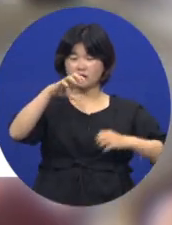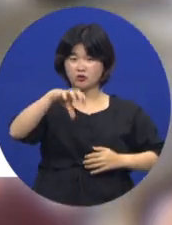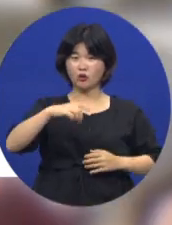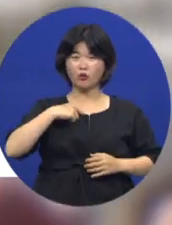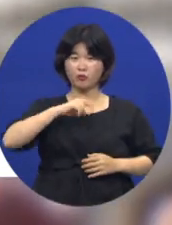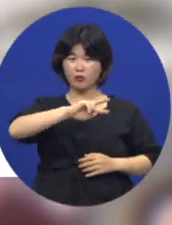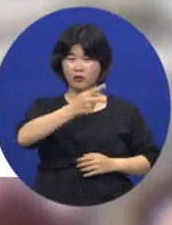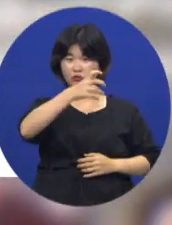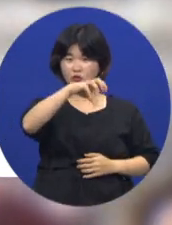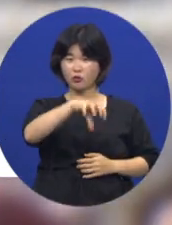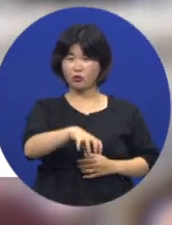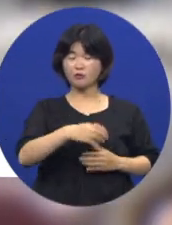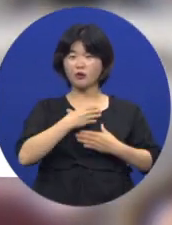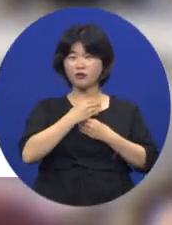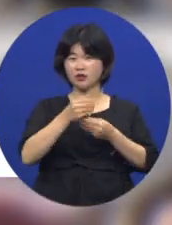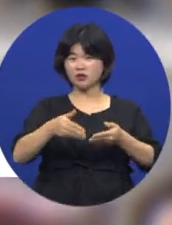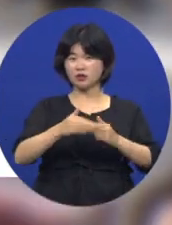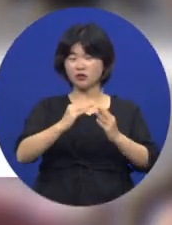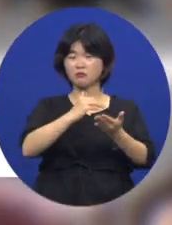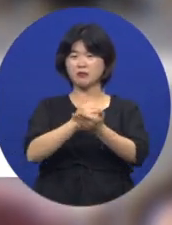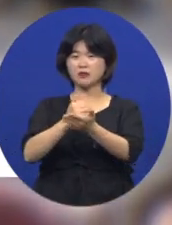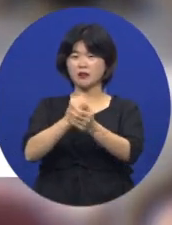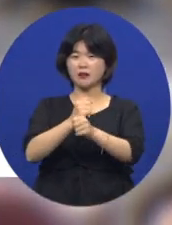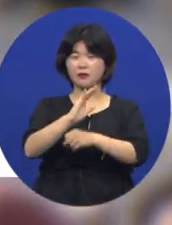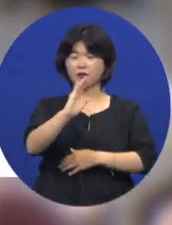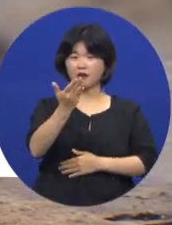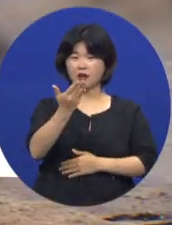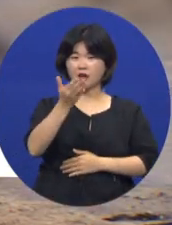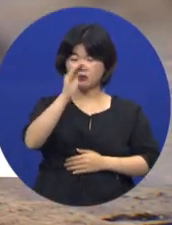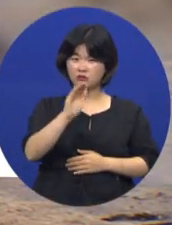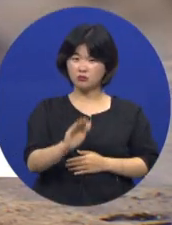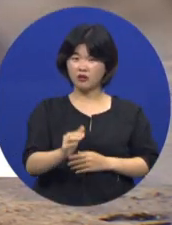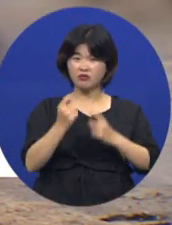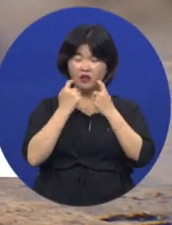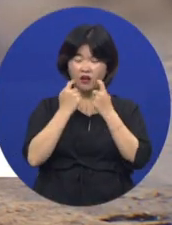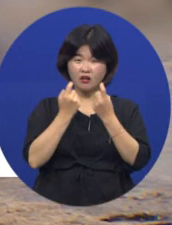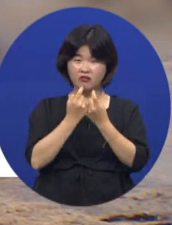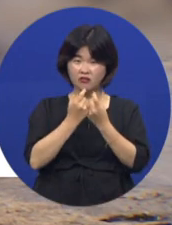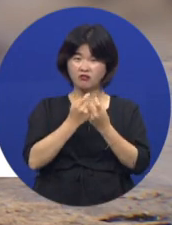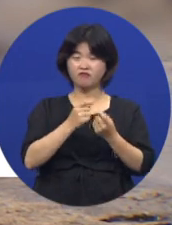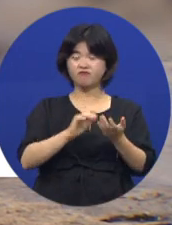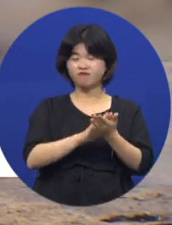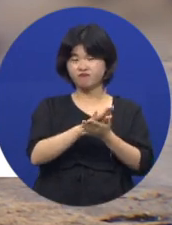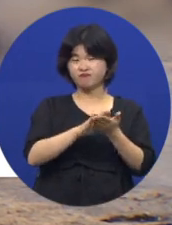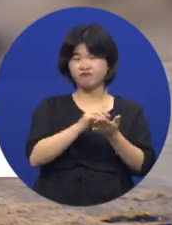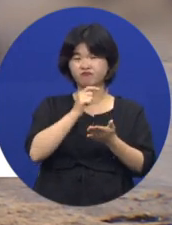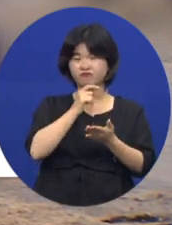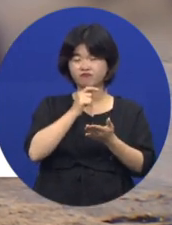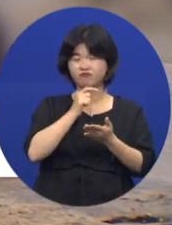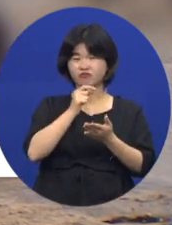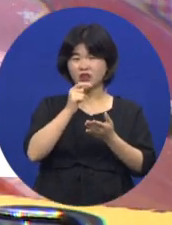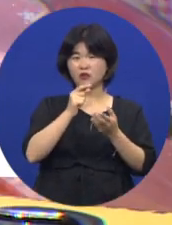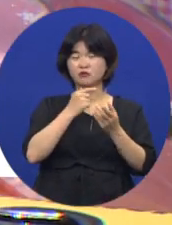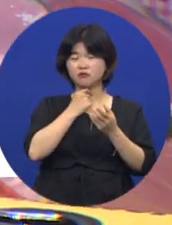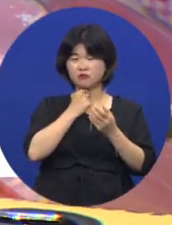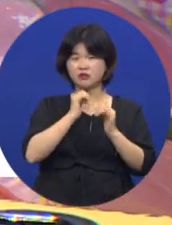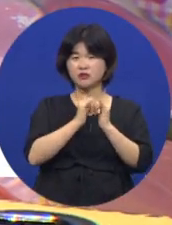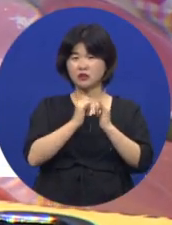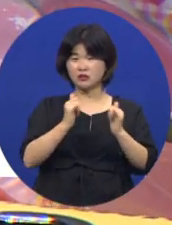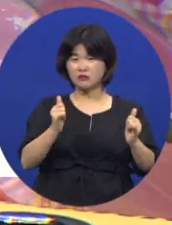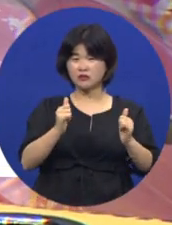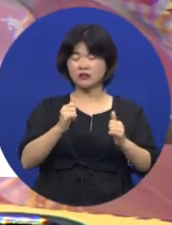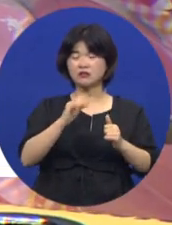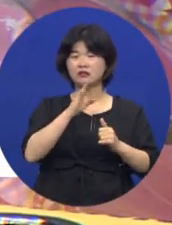탈의장 등 편의시설을 패스했습니다 하지만 개인이 벽이나 해양 레저 활동은 전과 다름없이